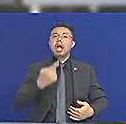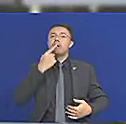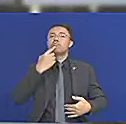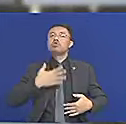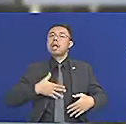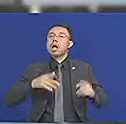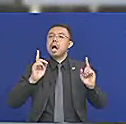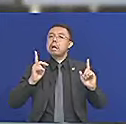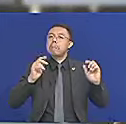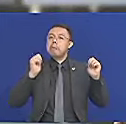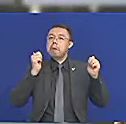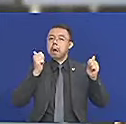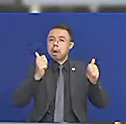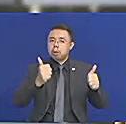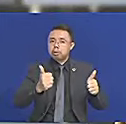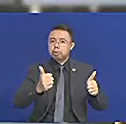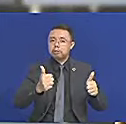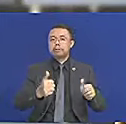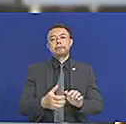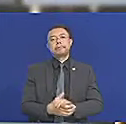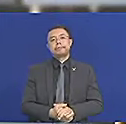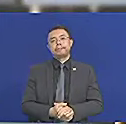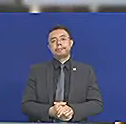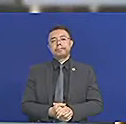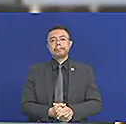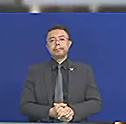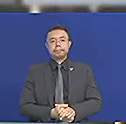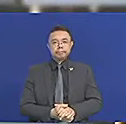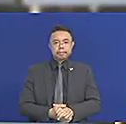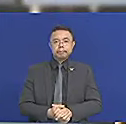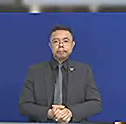beragama dengan baik, itu saudaraku.